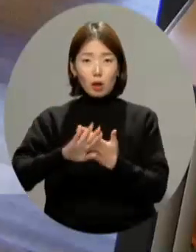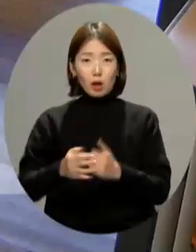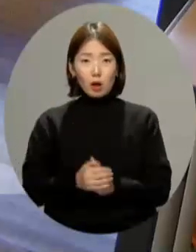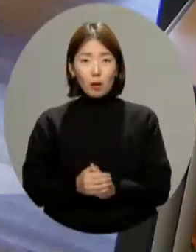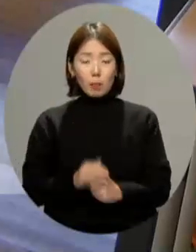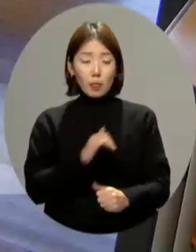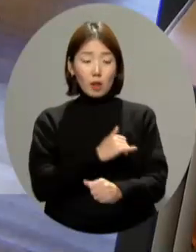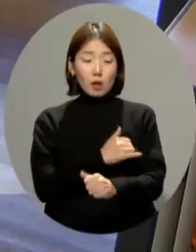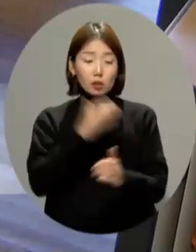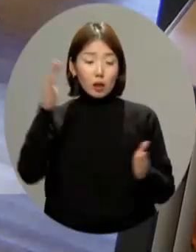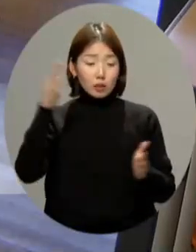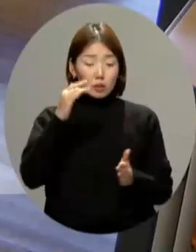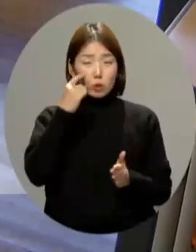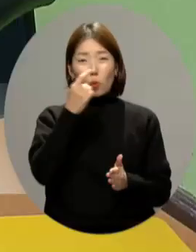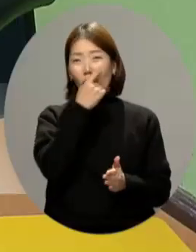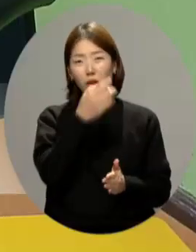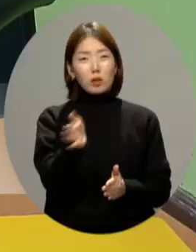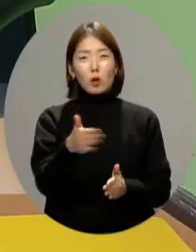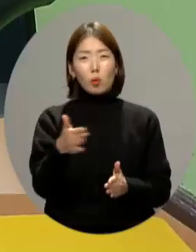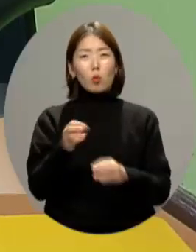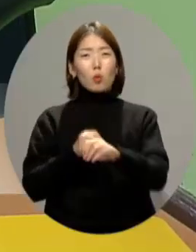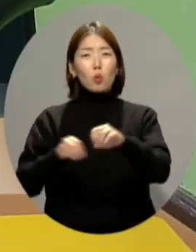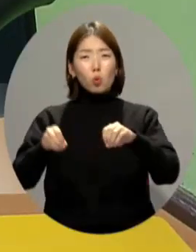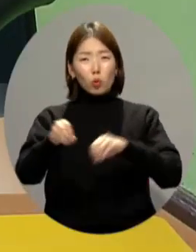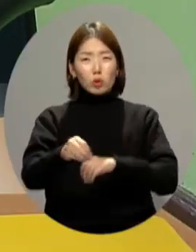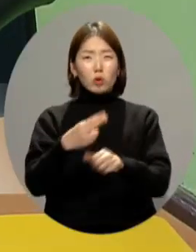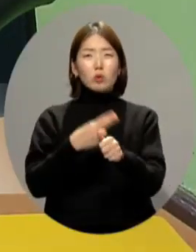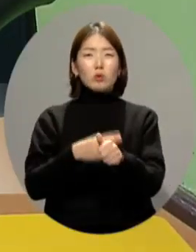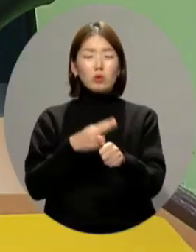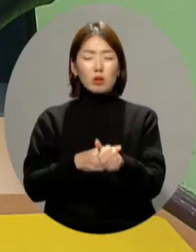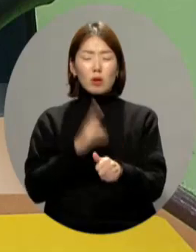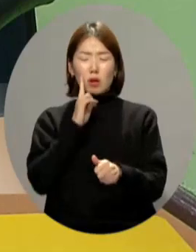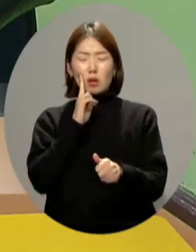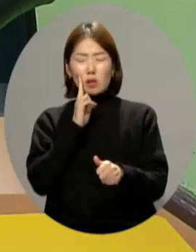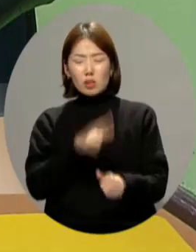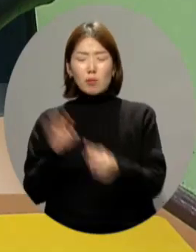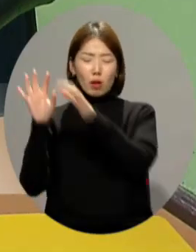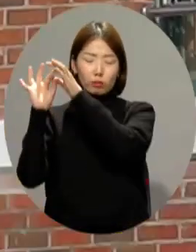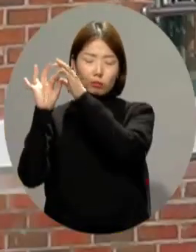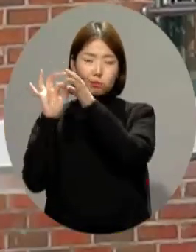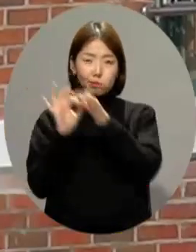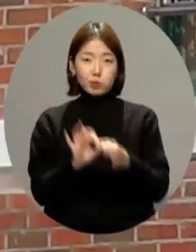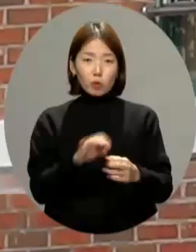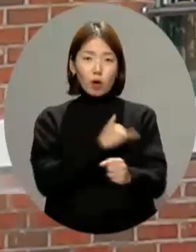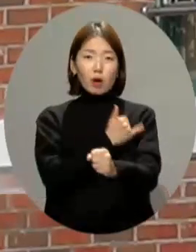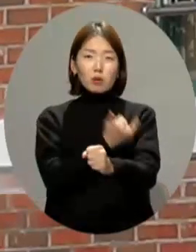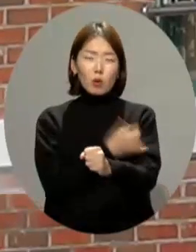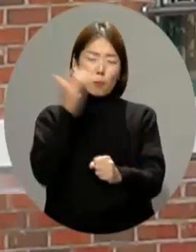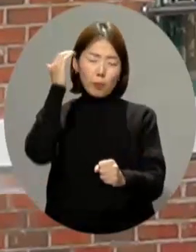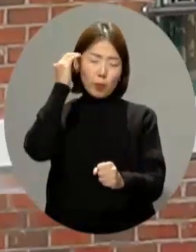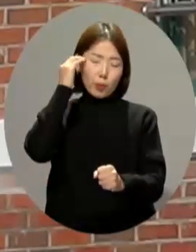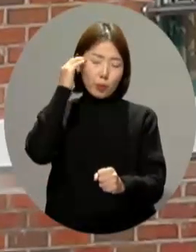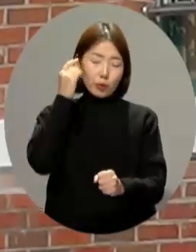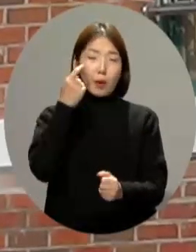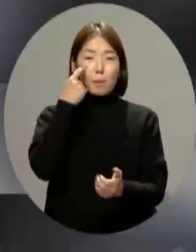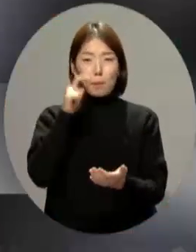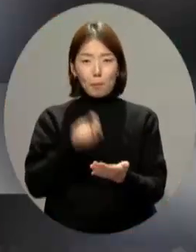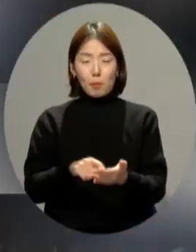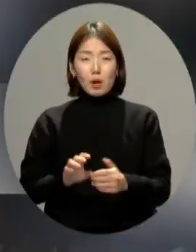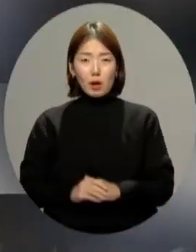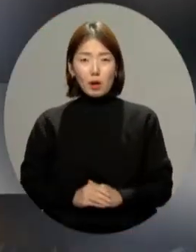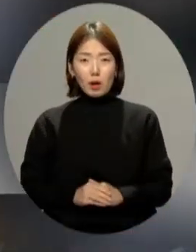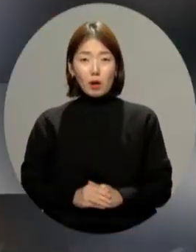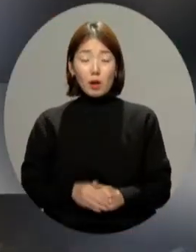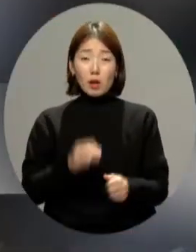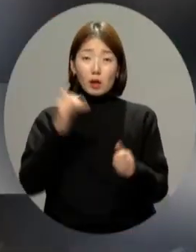간의 성폭력은 확인되지 않았고 오히려 교사에 의한 심각하고 지속적인 인권 침해를 확인했다는 것입니다.